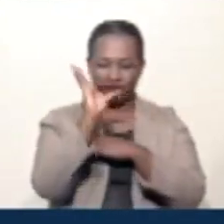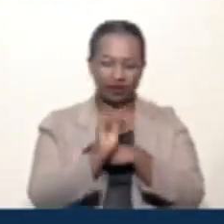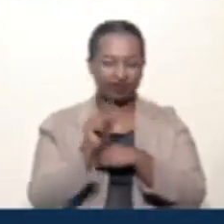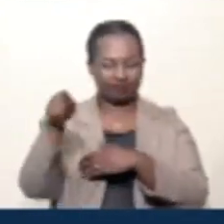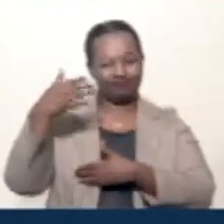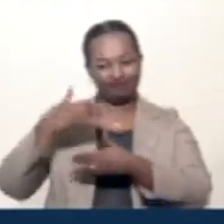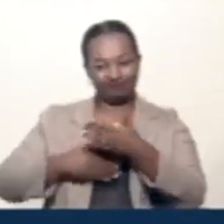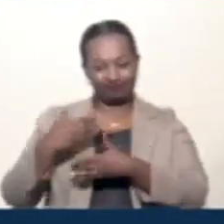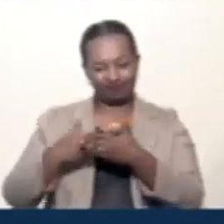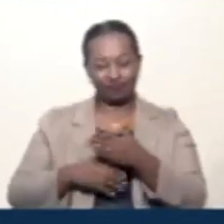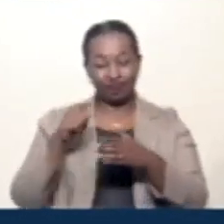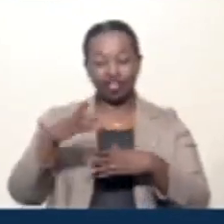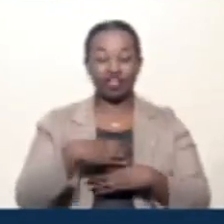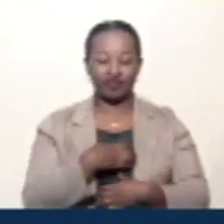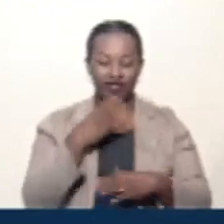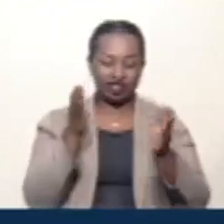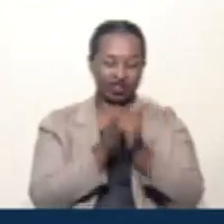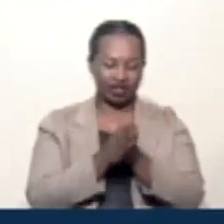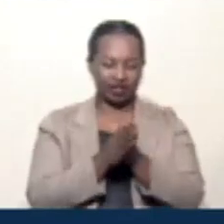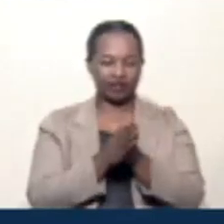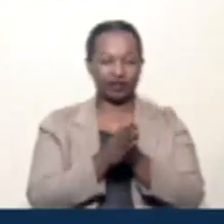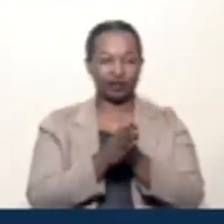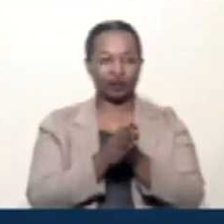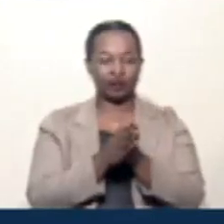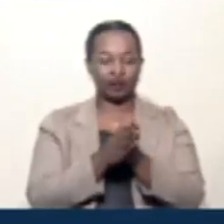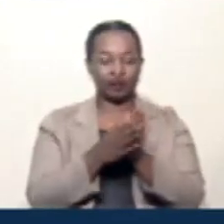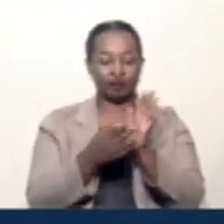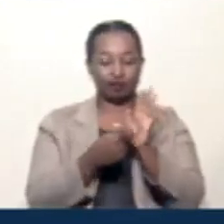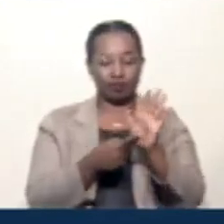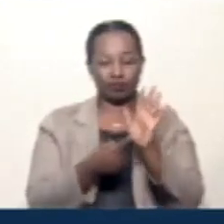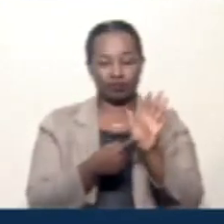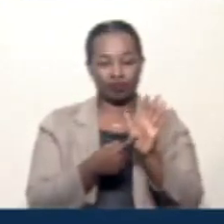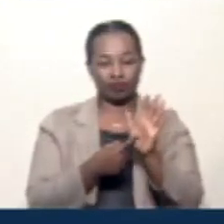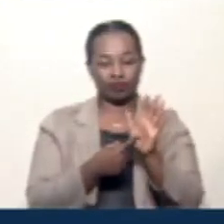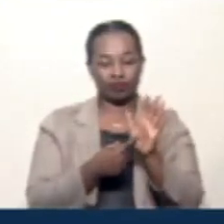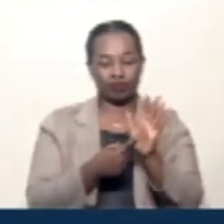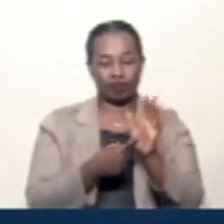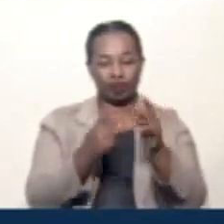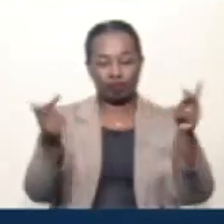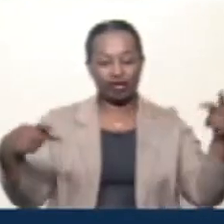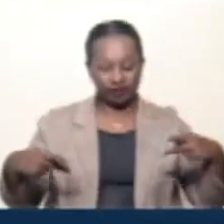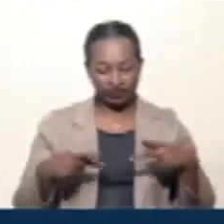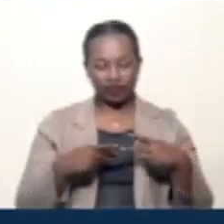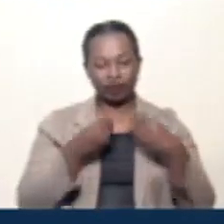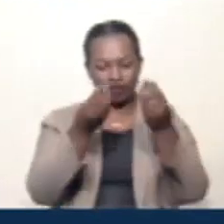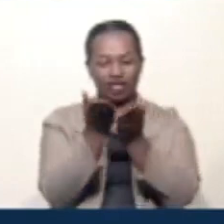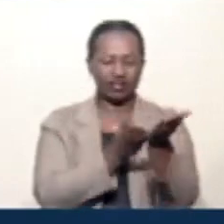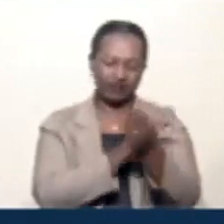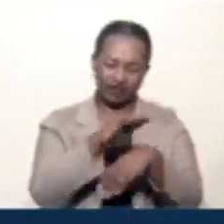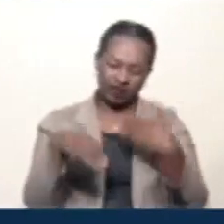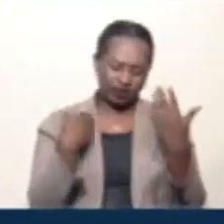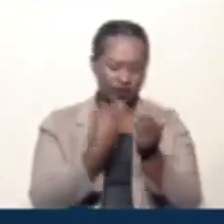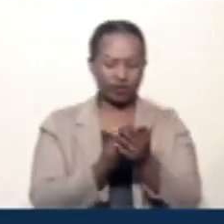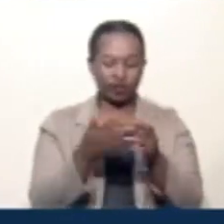hafi. Uruzinduko kandi n'igipimo kuko Kigali Logistics Platform itanga serivisi zose yujuza ibipimo